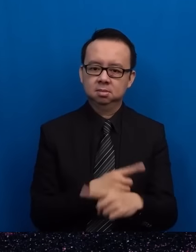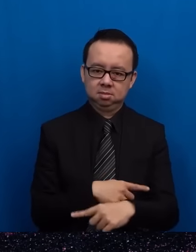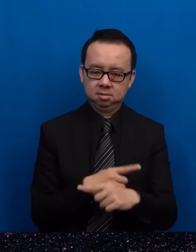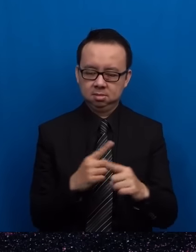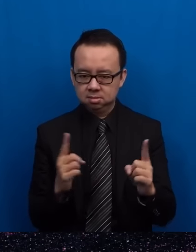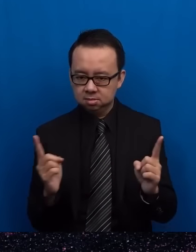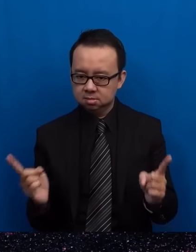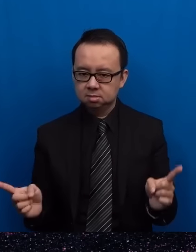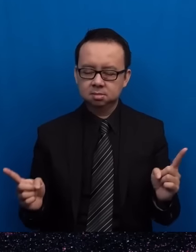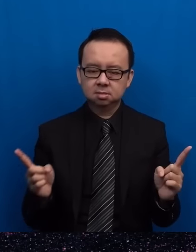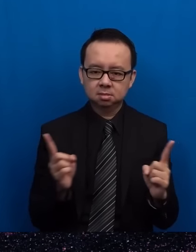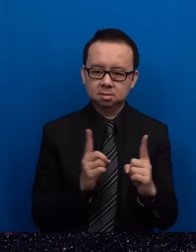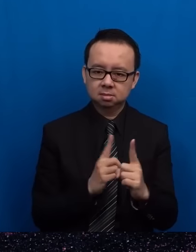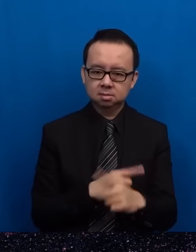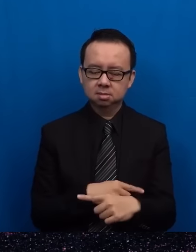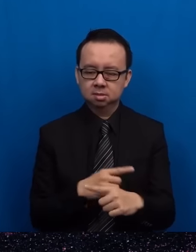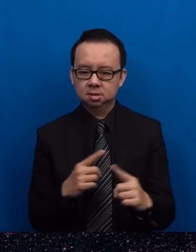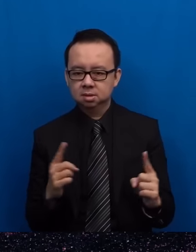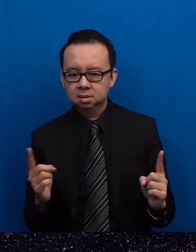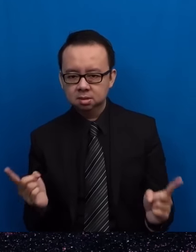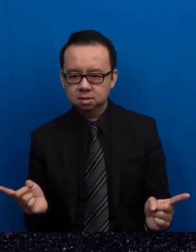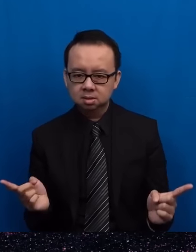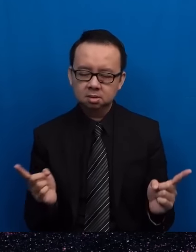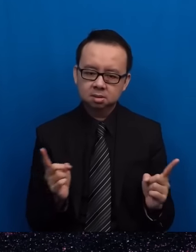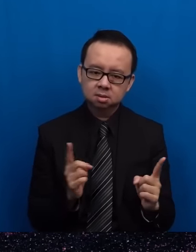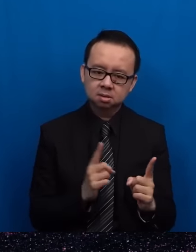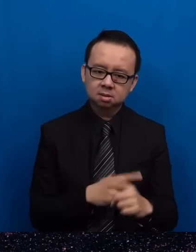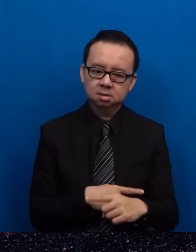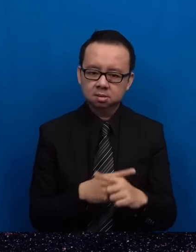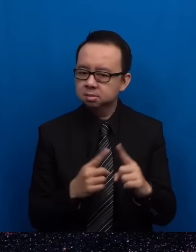engkau mengerti. Amin.